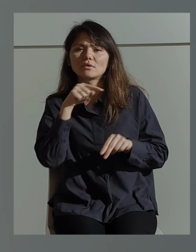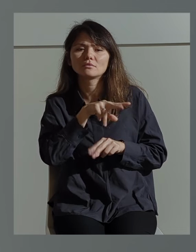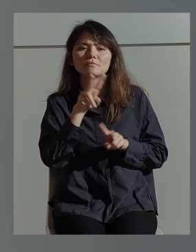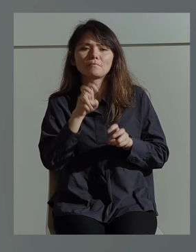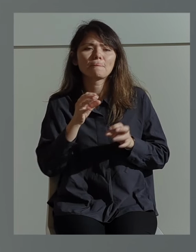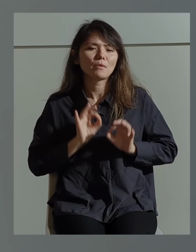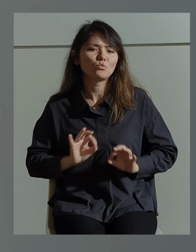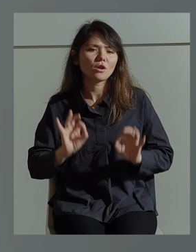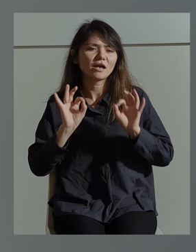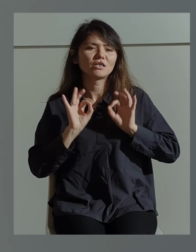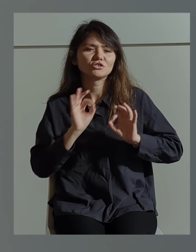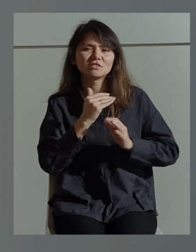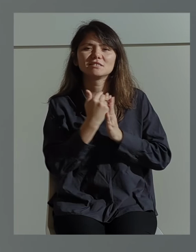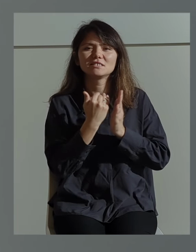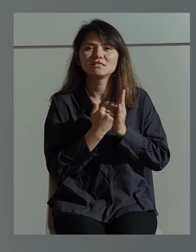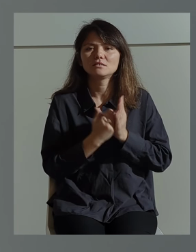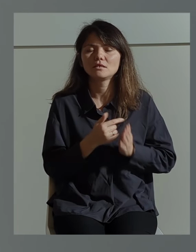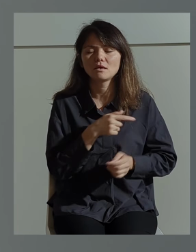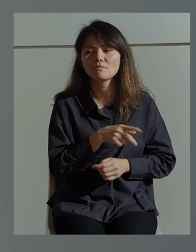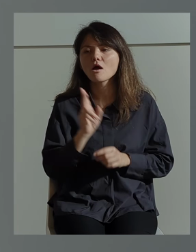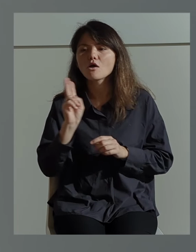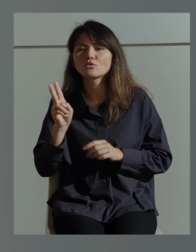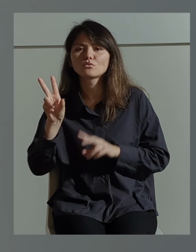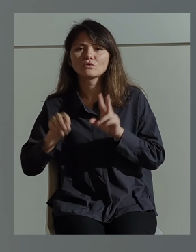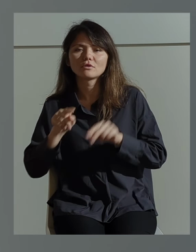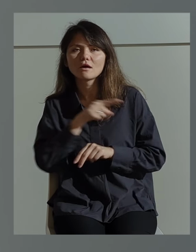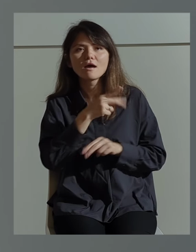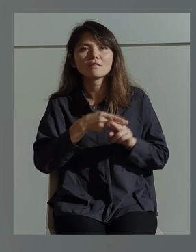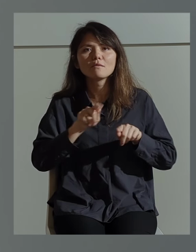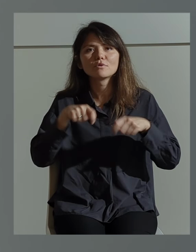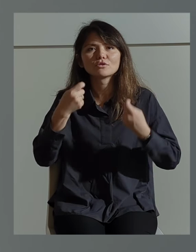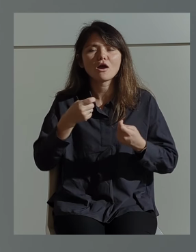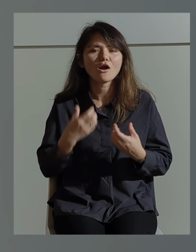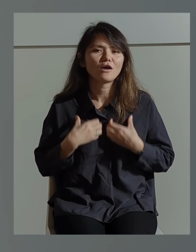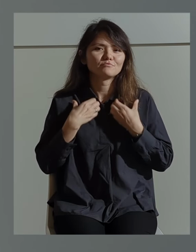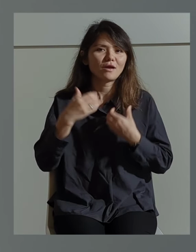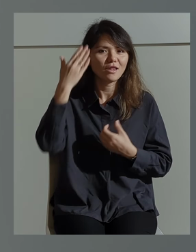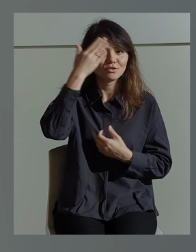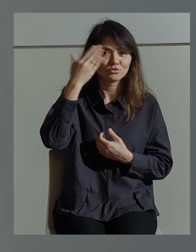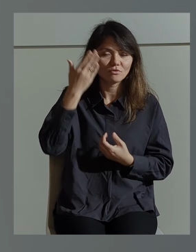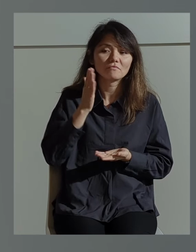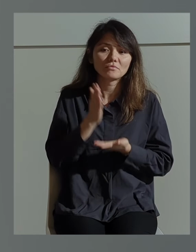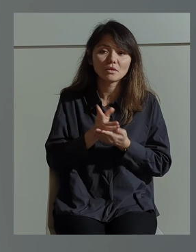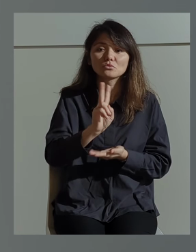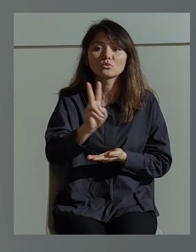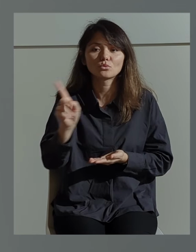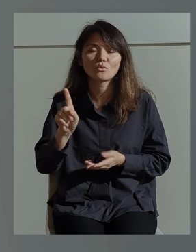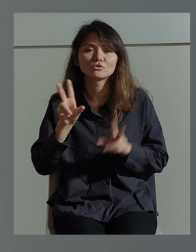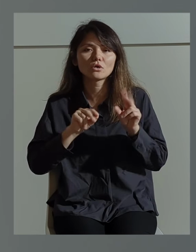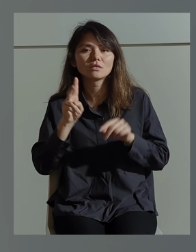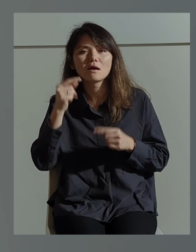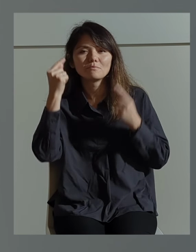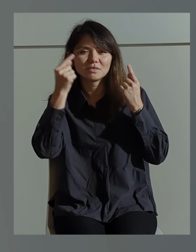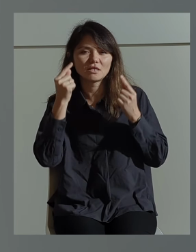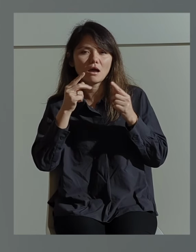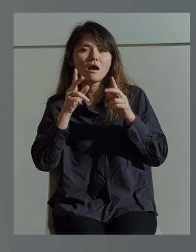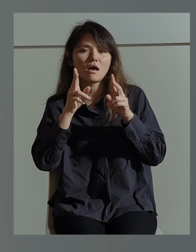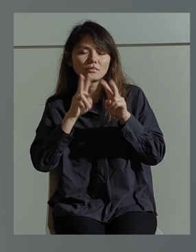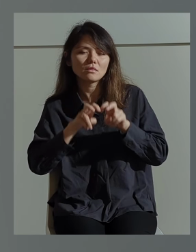бюрократические системы кто-то передачей кошмарных снов а кто-то некоторое психоаналитическое